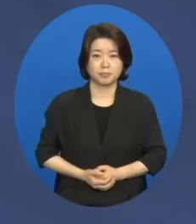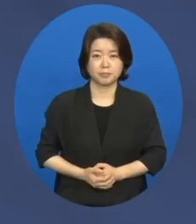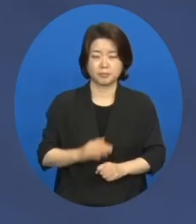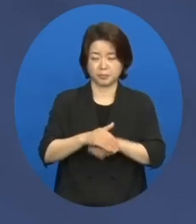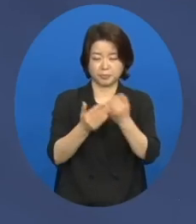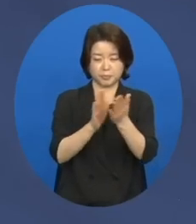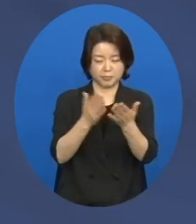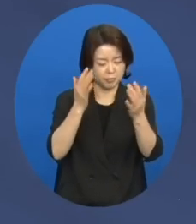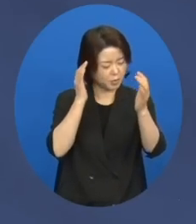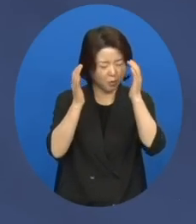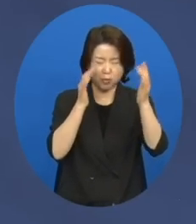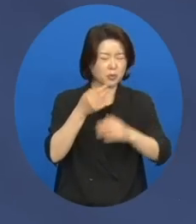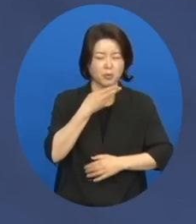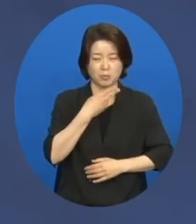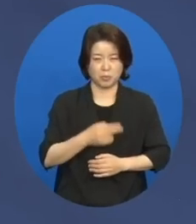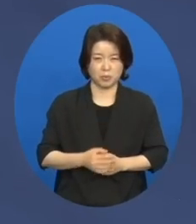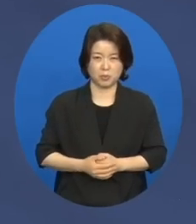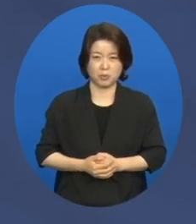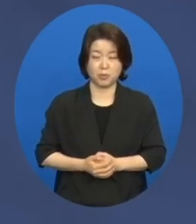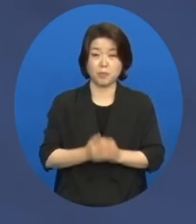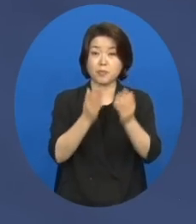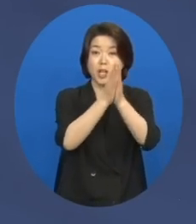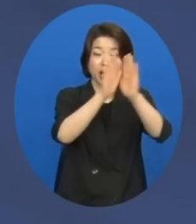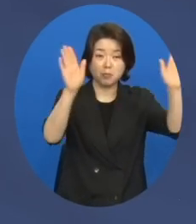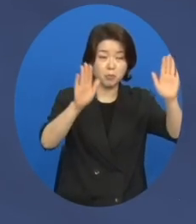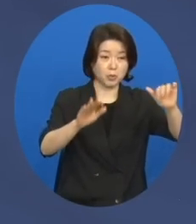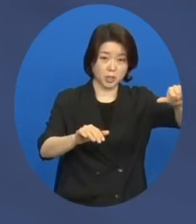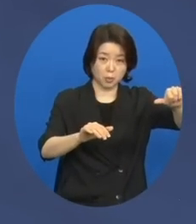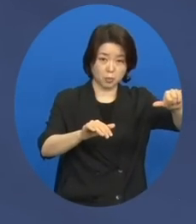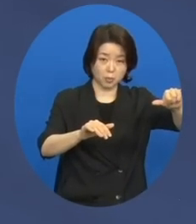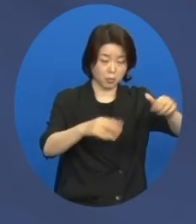성경은 혼돈 없이요, 모세오경이라고 하는